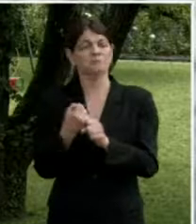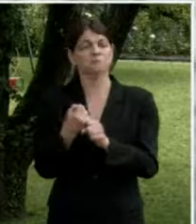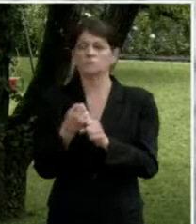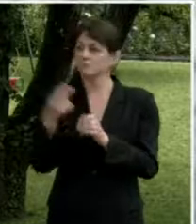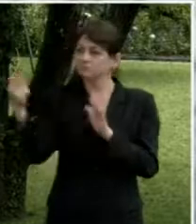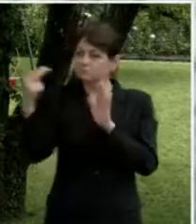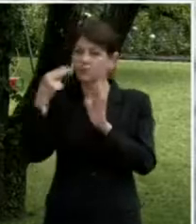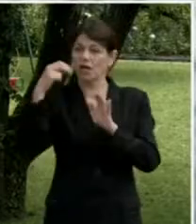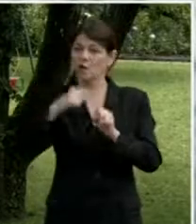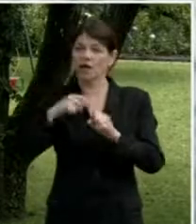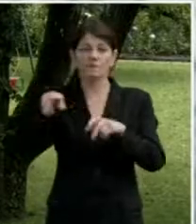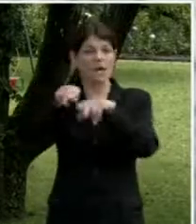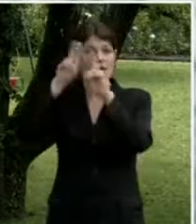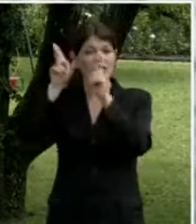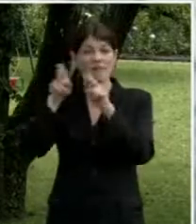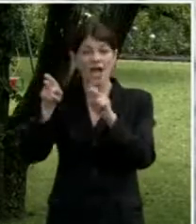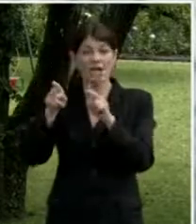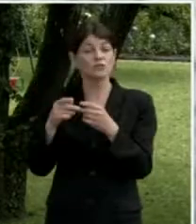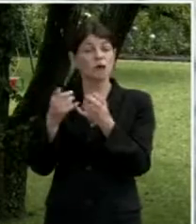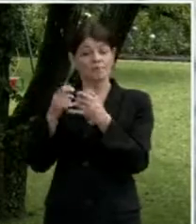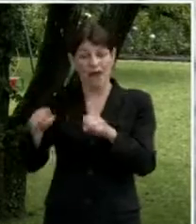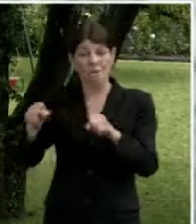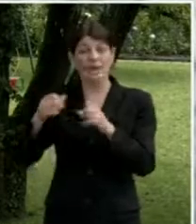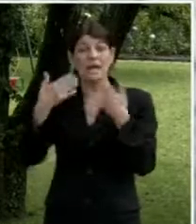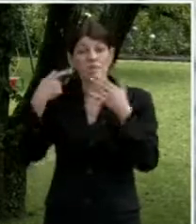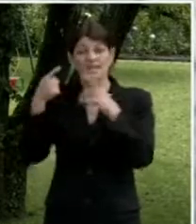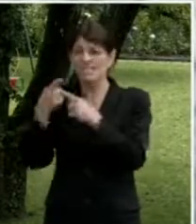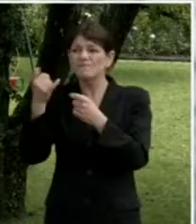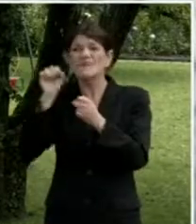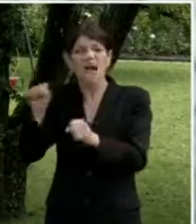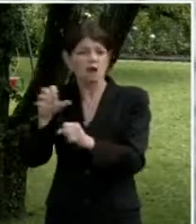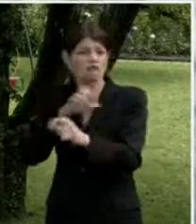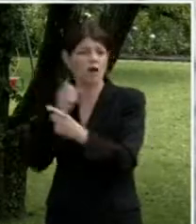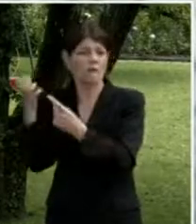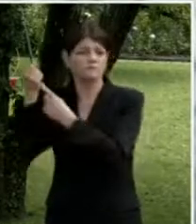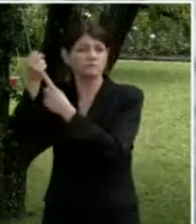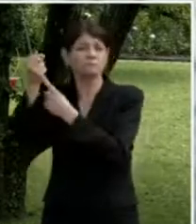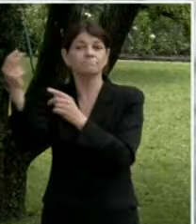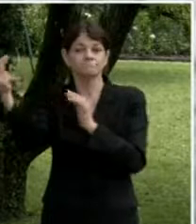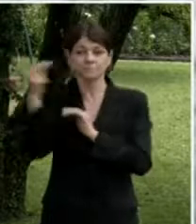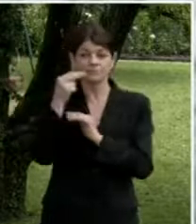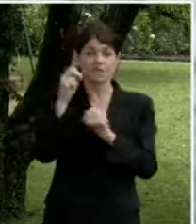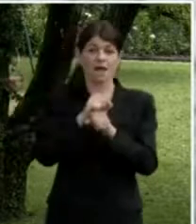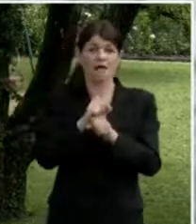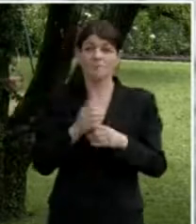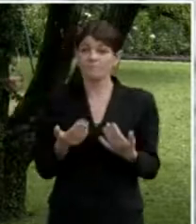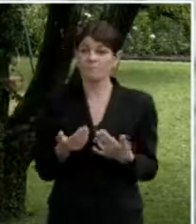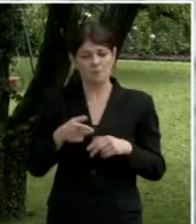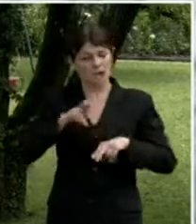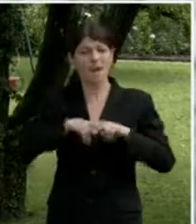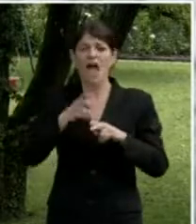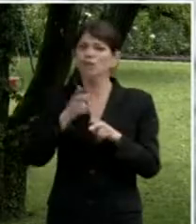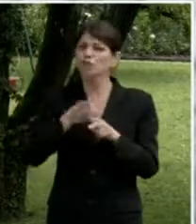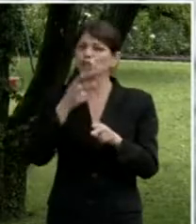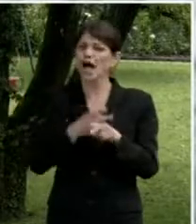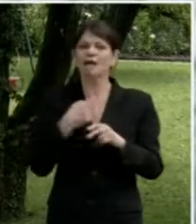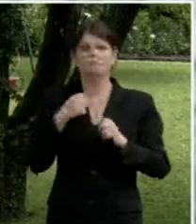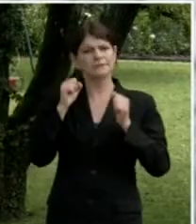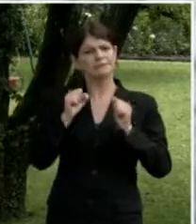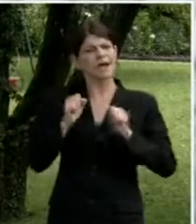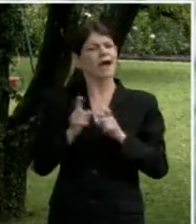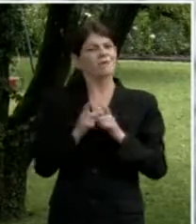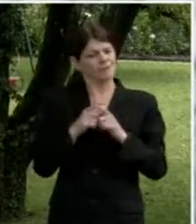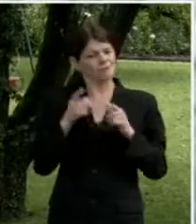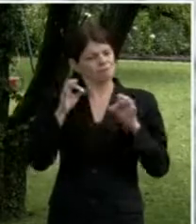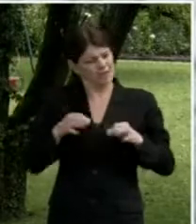wie international vereinbarte Klimaziele erreicht werden können. Im Kleinstaat kann vorgelebt